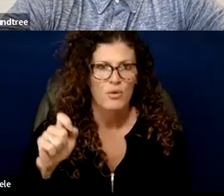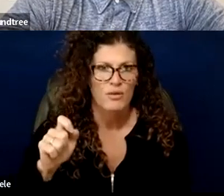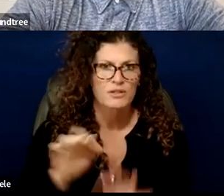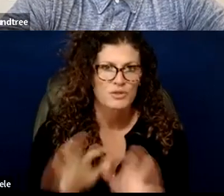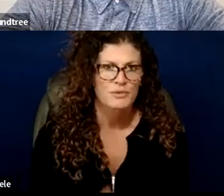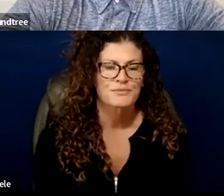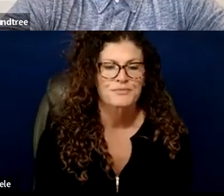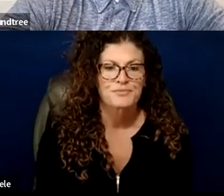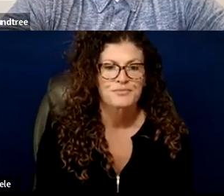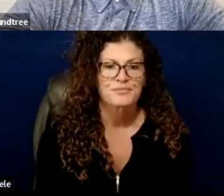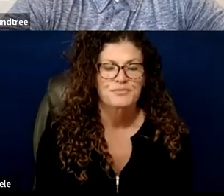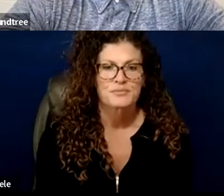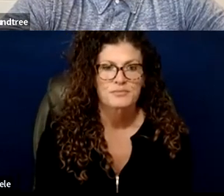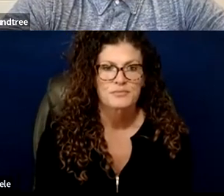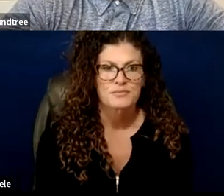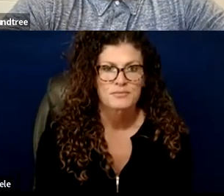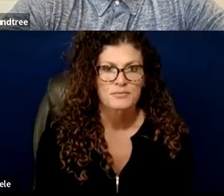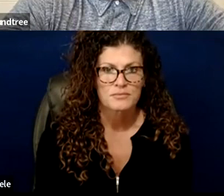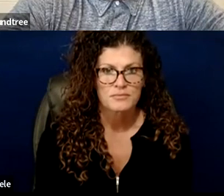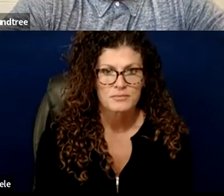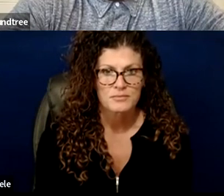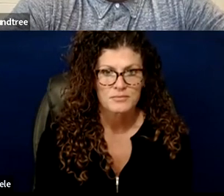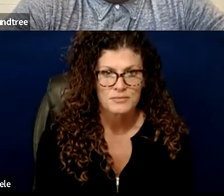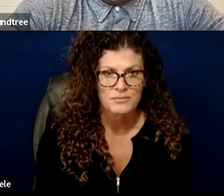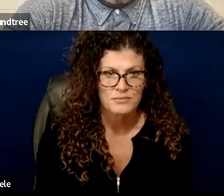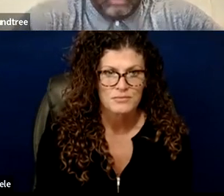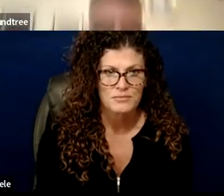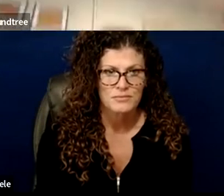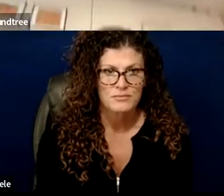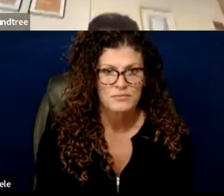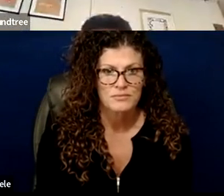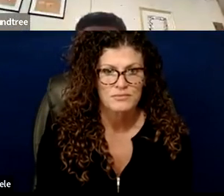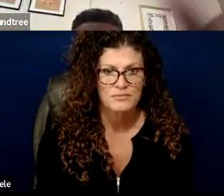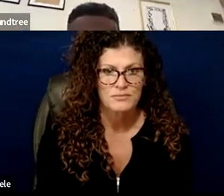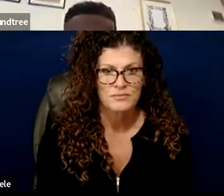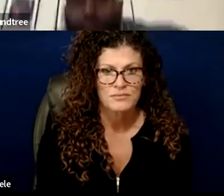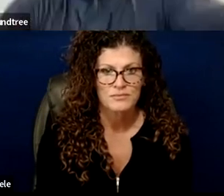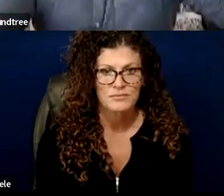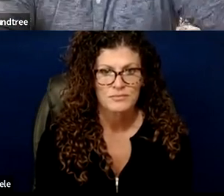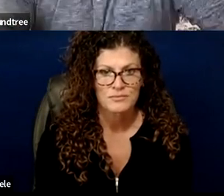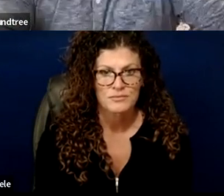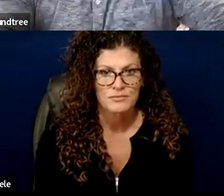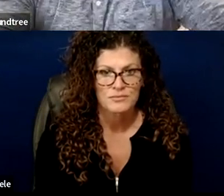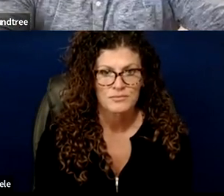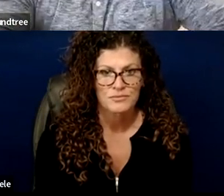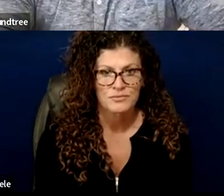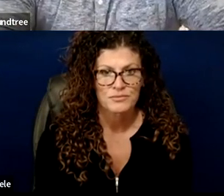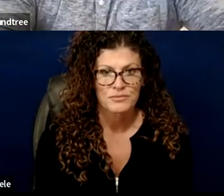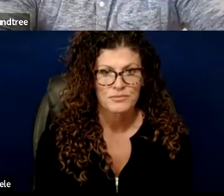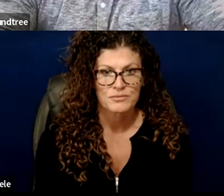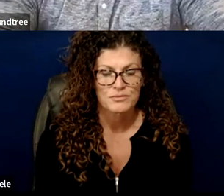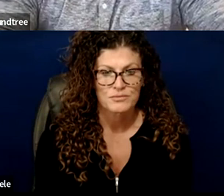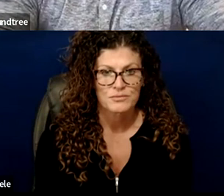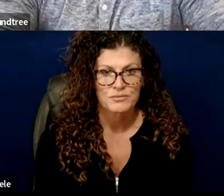nous prend plaisir après-midi encore pour nous avoir pour nous capable présenter pour le programme ça et que c'est moi qui a traduit en créole pour